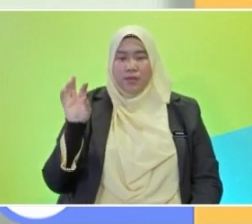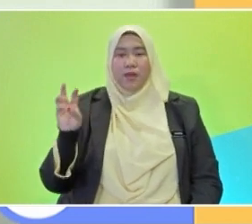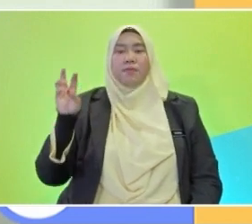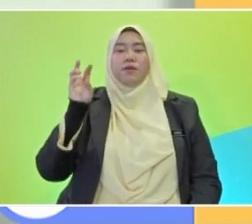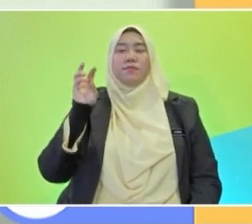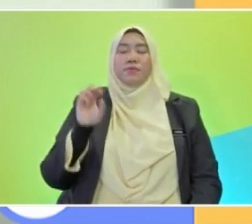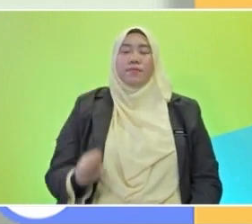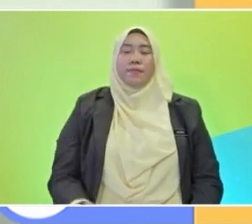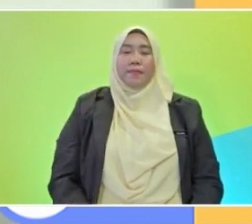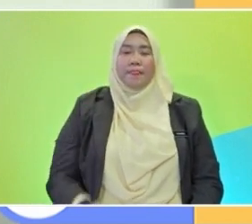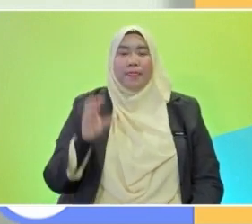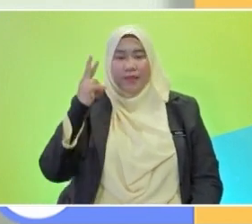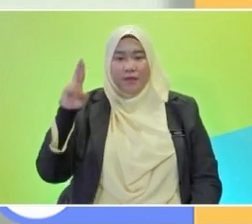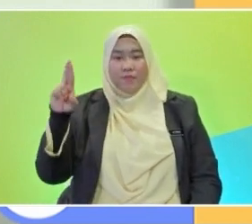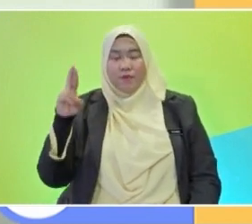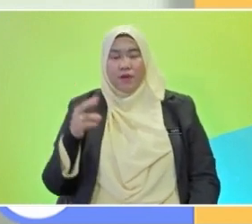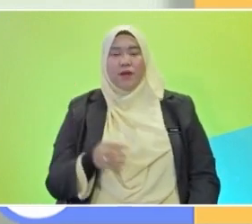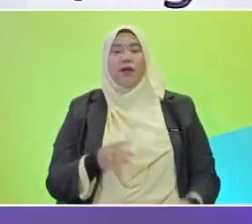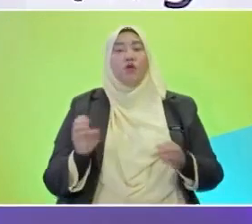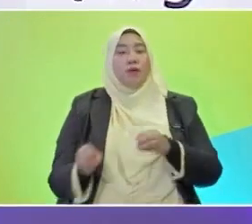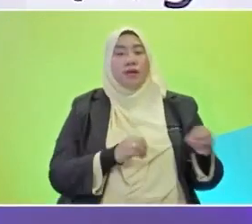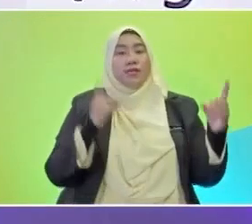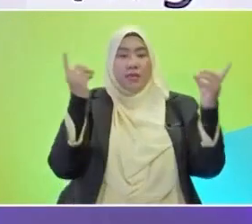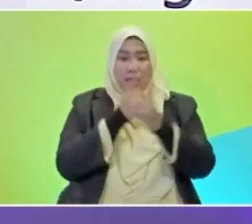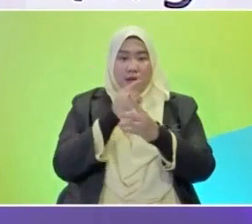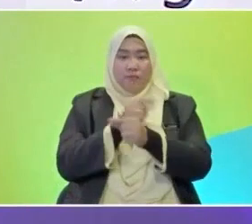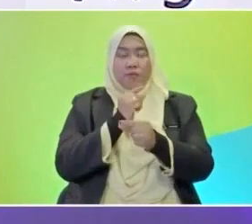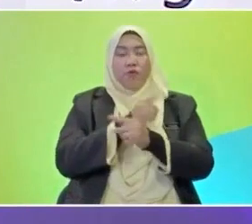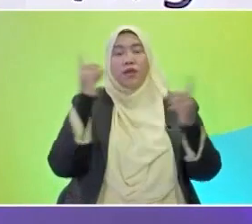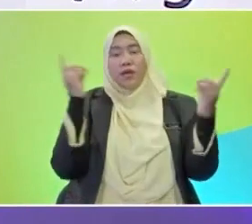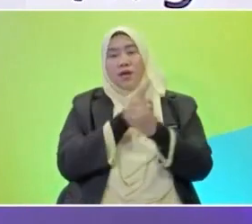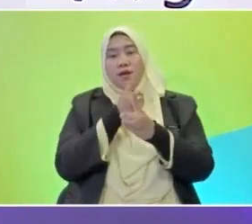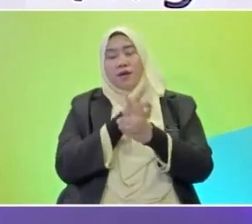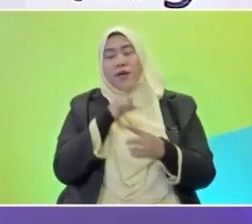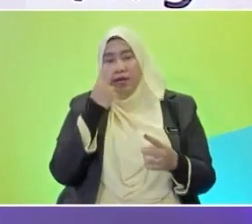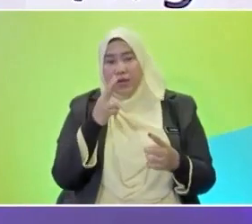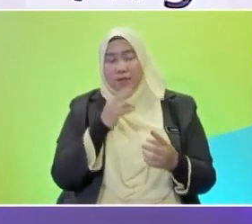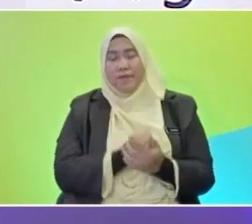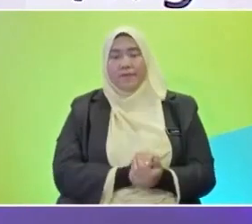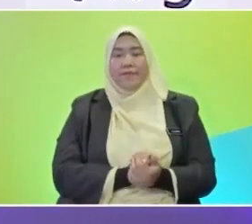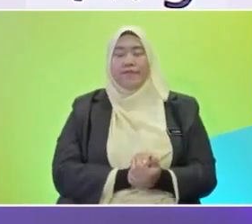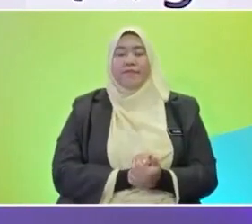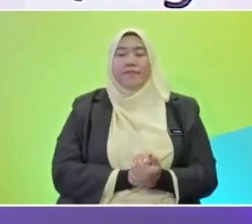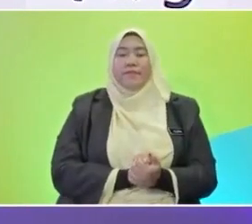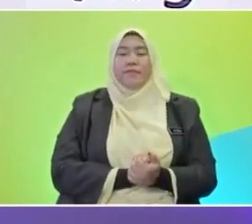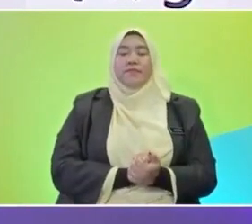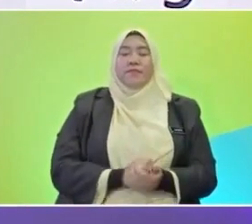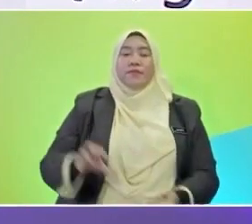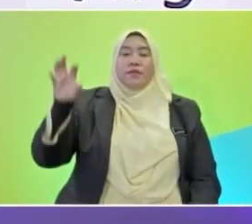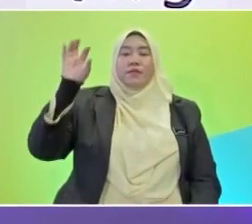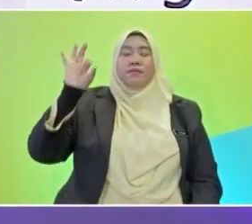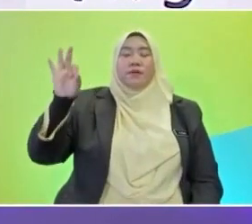operasinya adalah operasi darah Oke baik kita tengok yang berikutnya 9.729